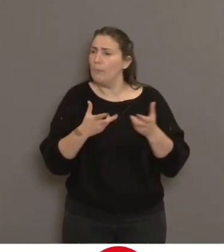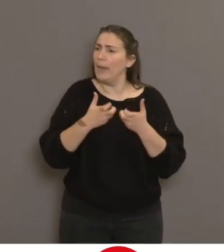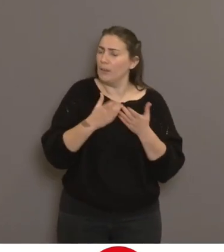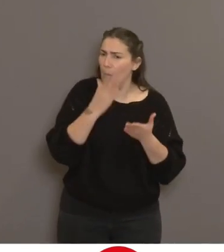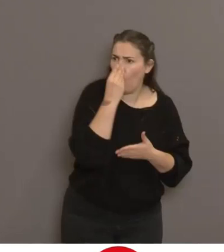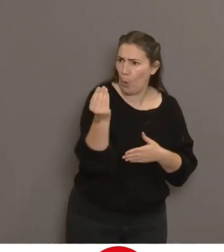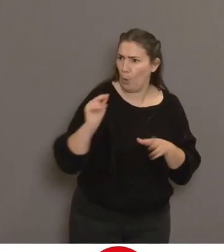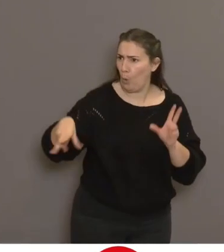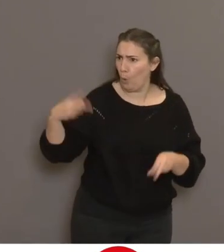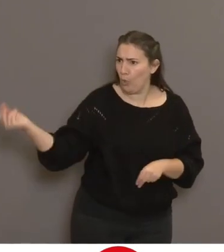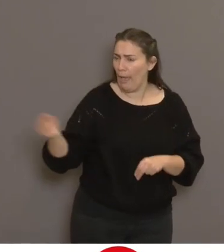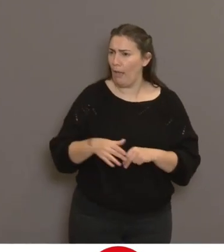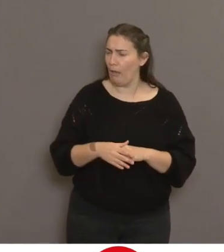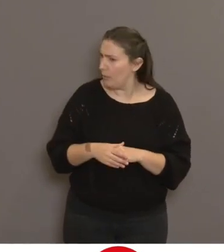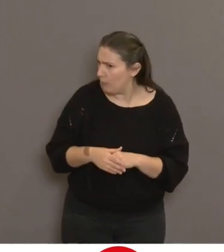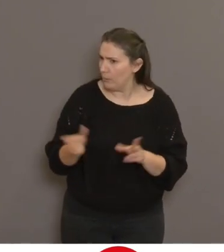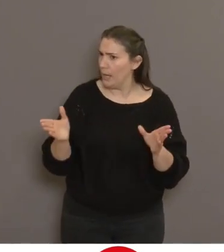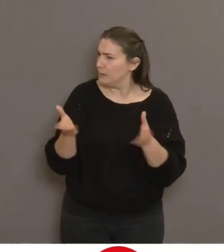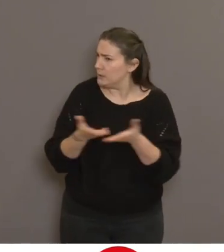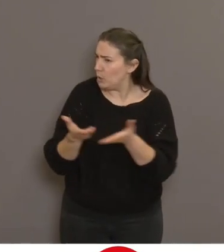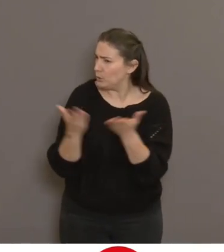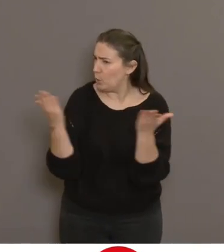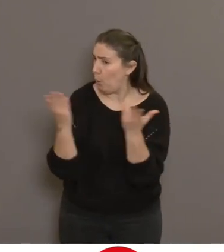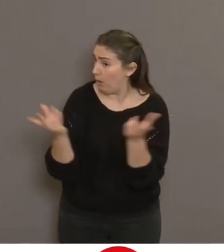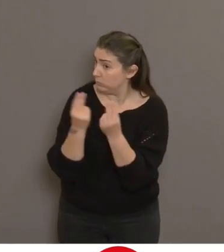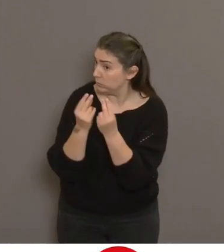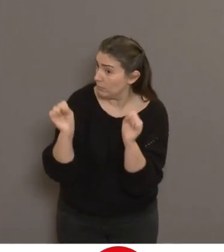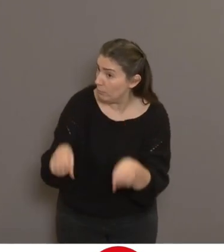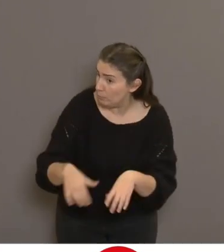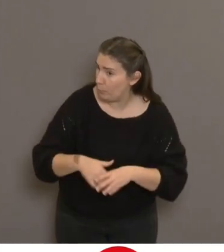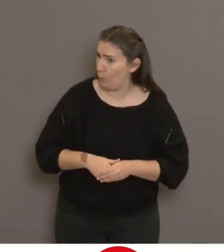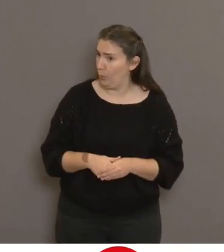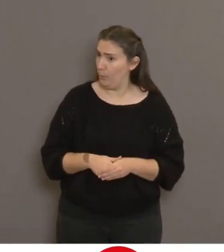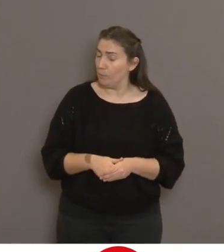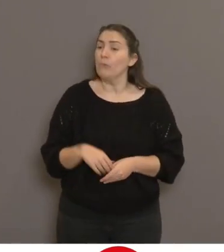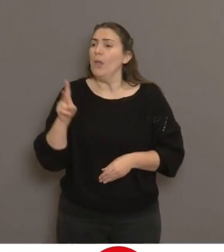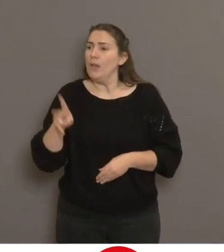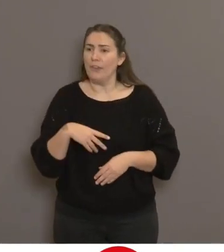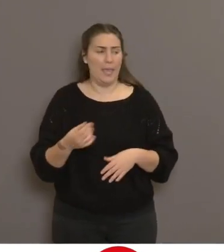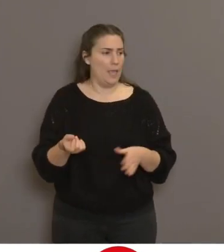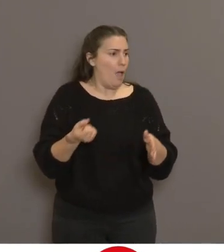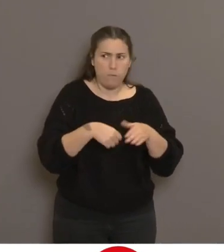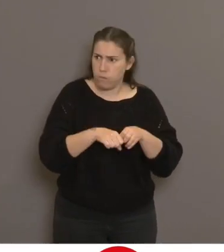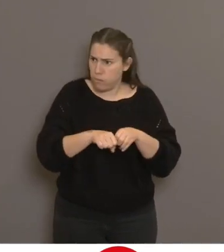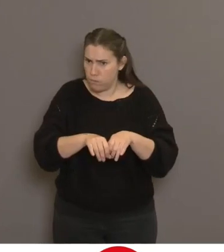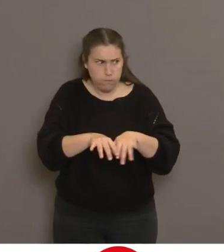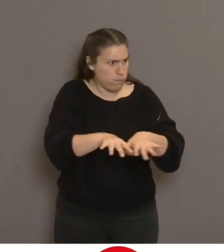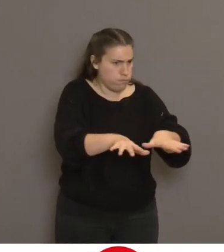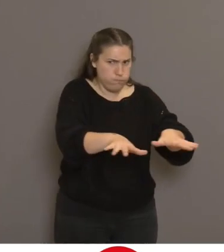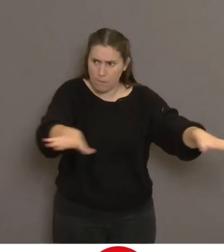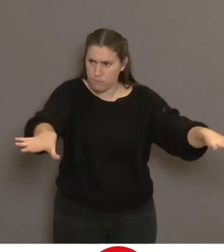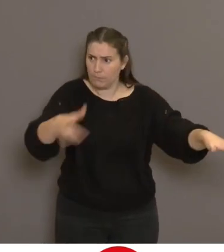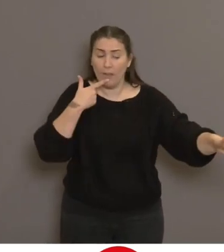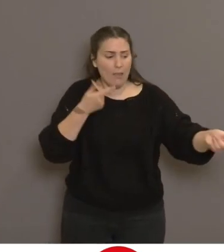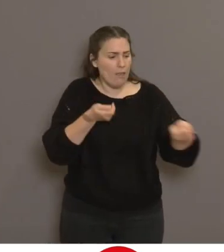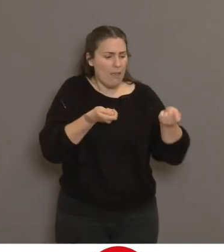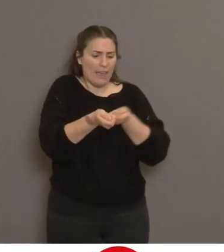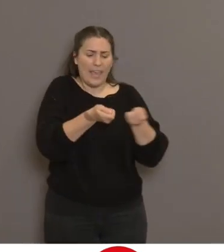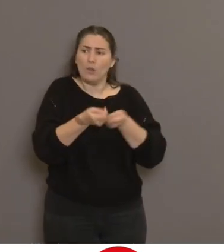quelle situation? Vous entendez le laisser proliférer à l'état naturel, il est régulé par la quantité de